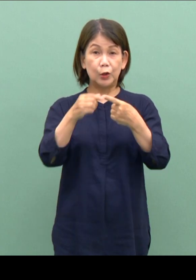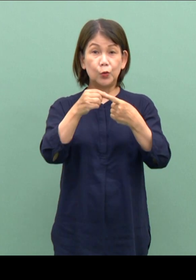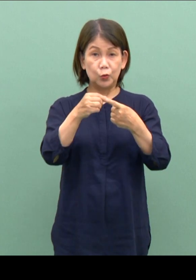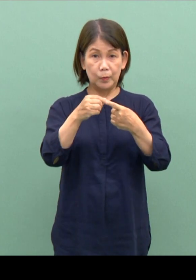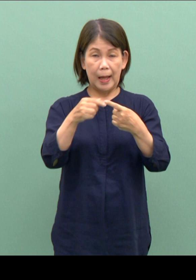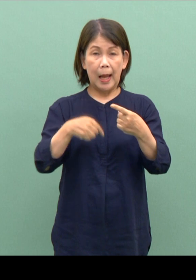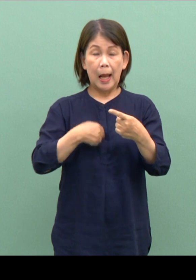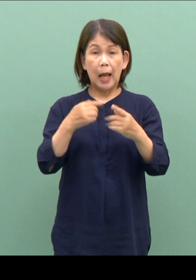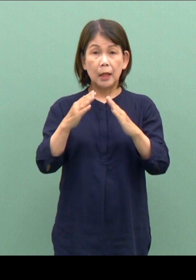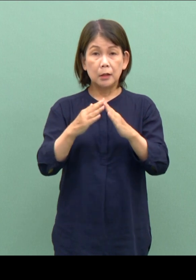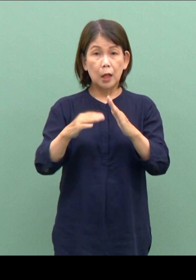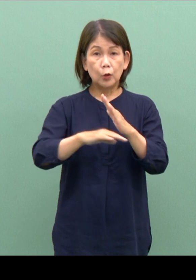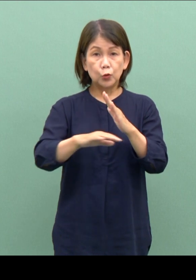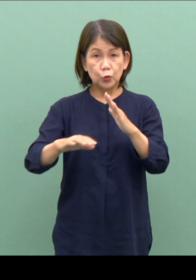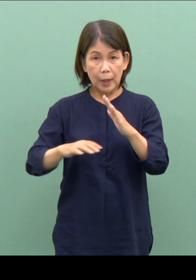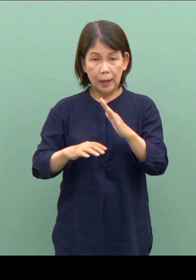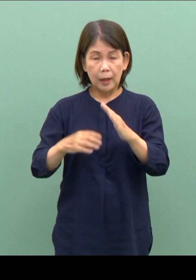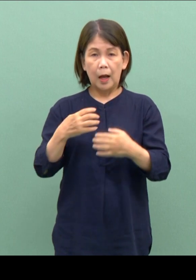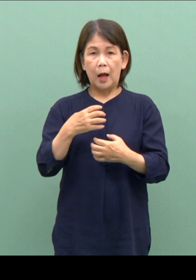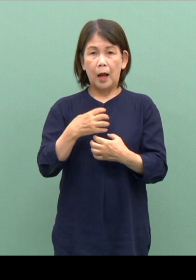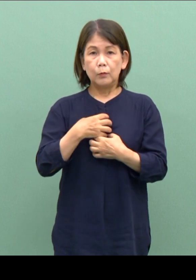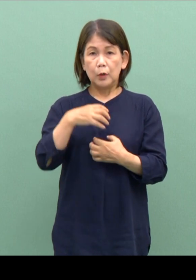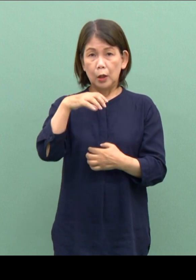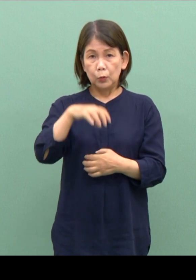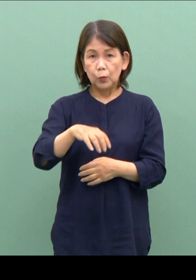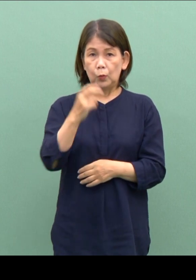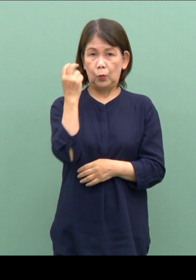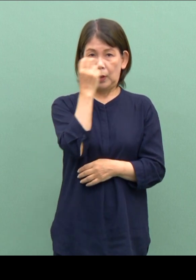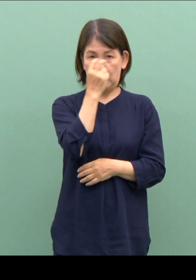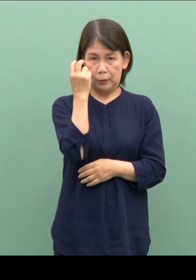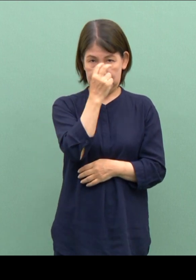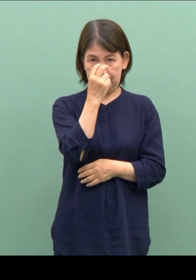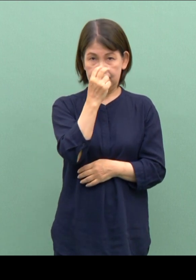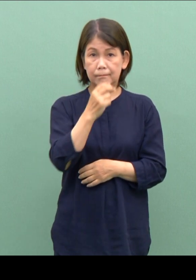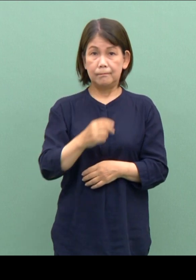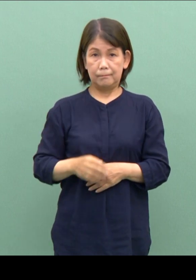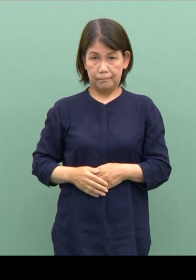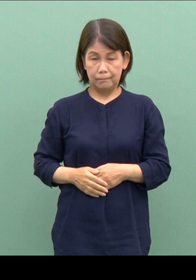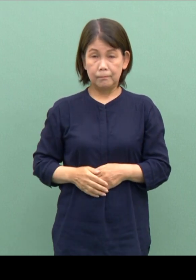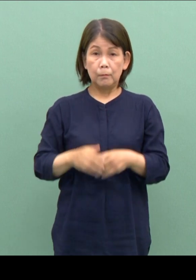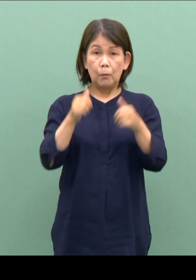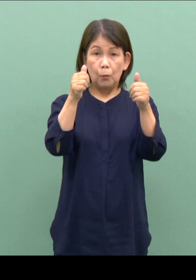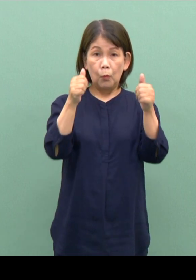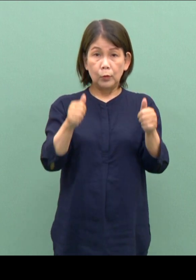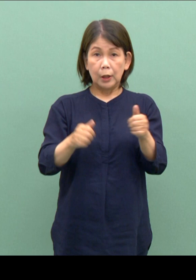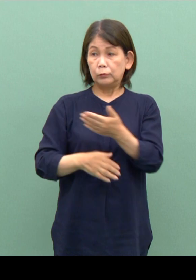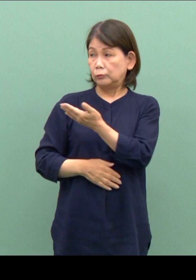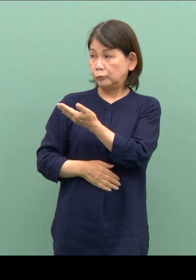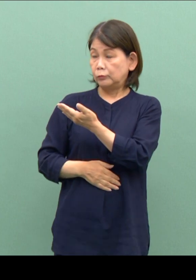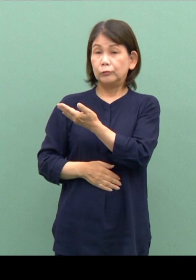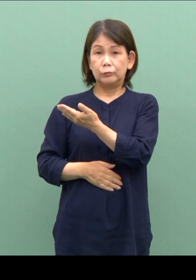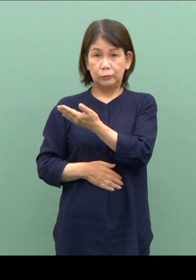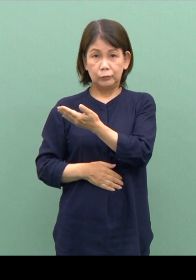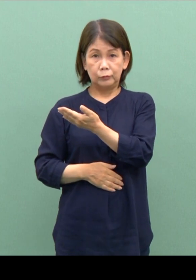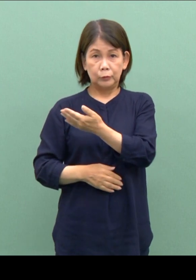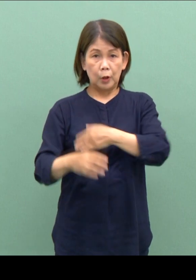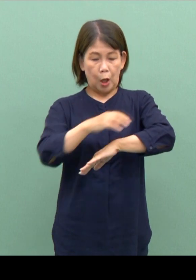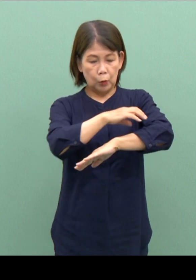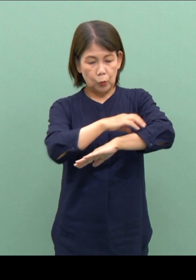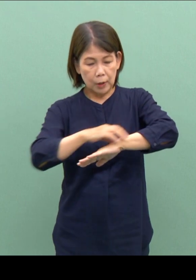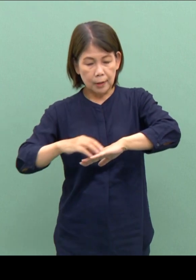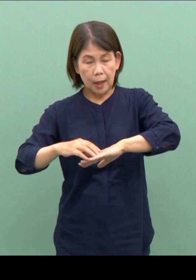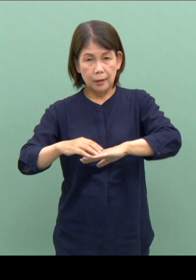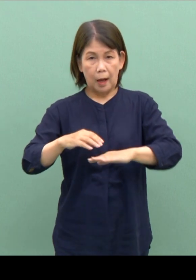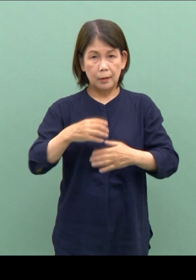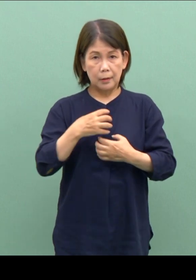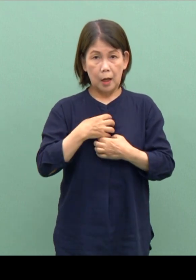一つ目は自宅周辺の危険箇所の確認です。長崎県防災ポータルで土砂災害の恐れがある土砂